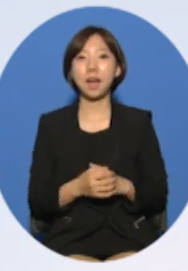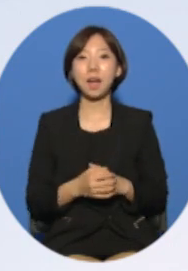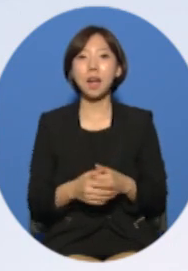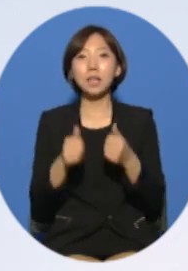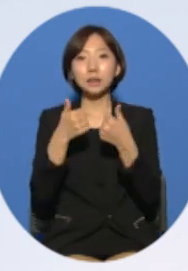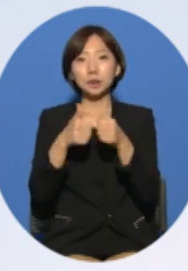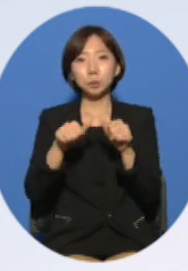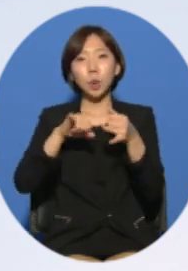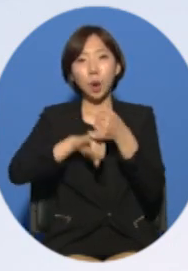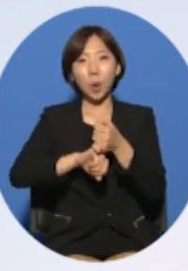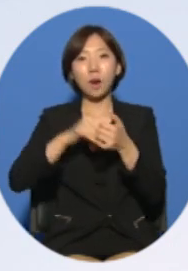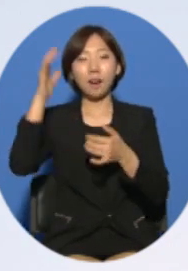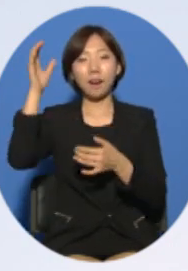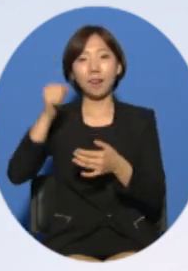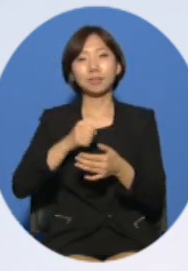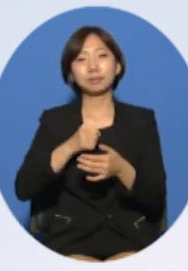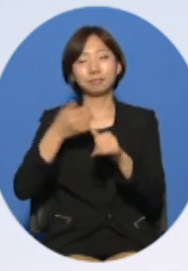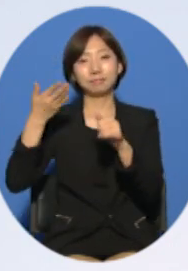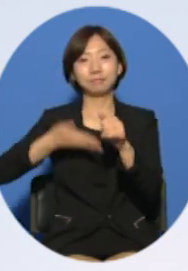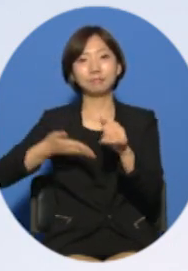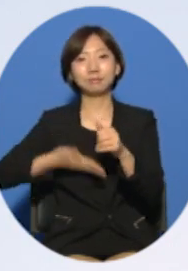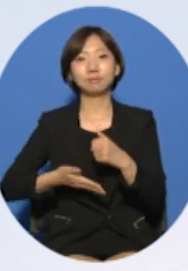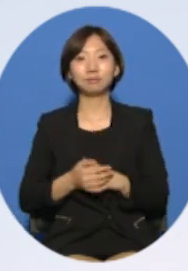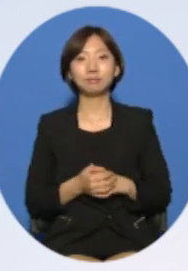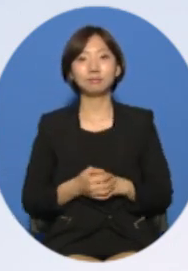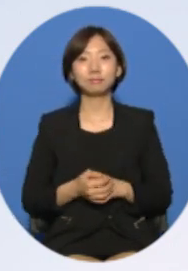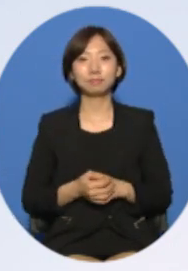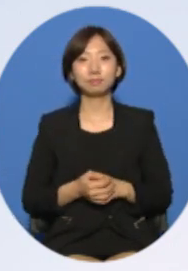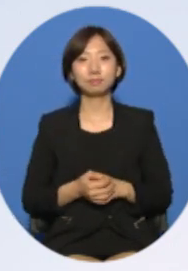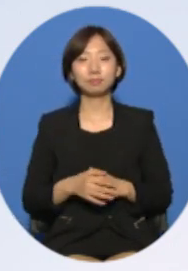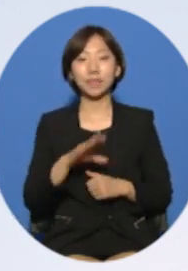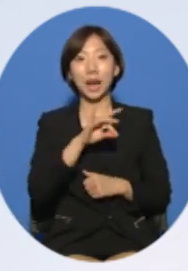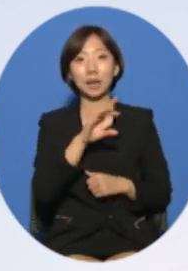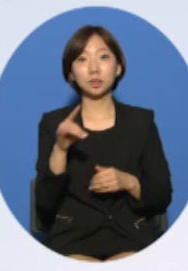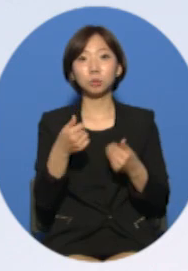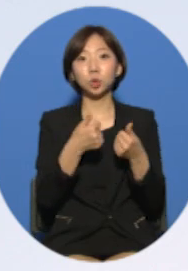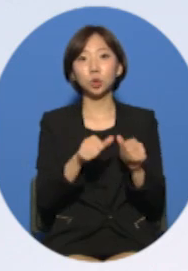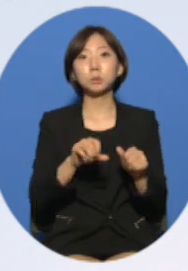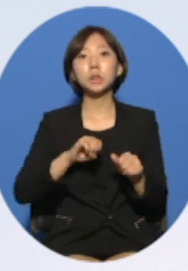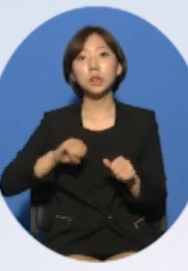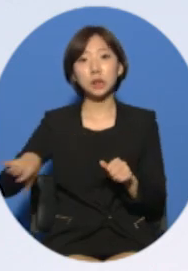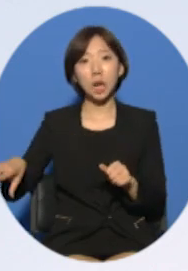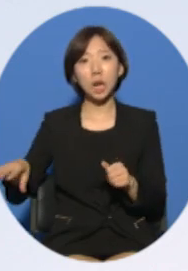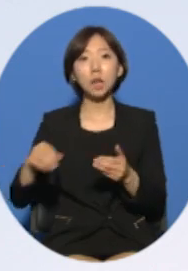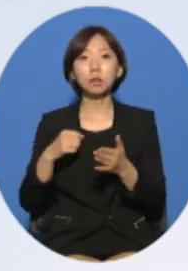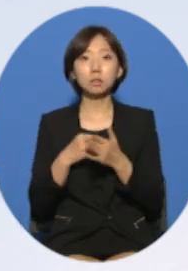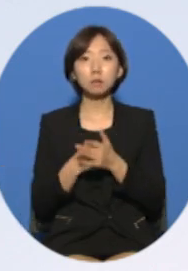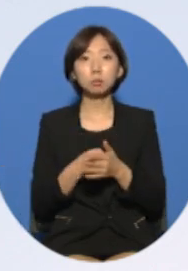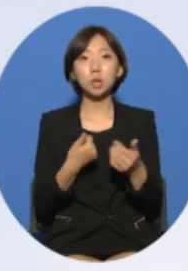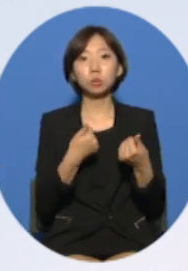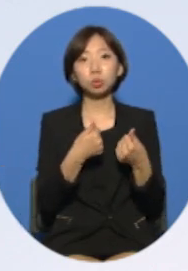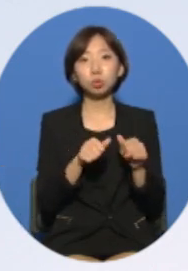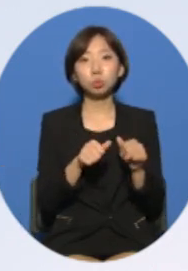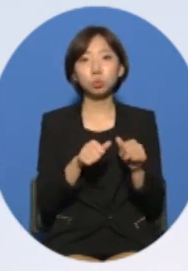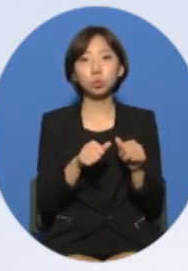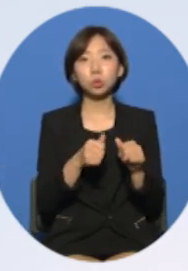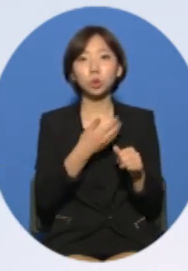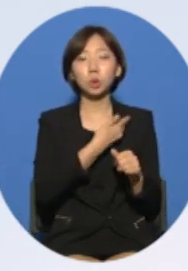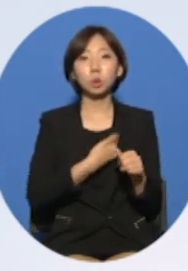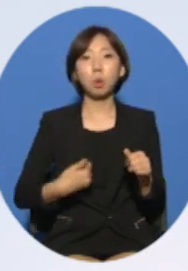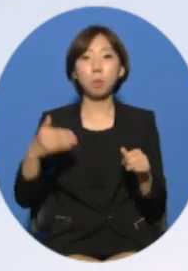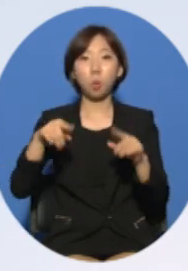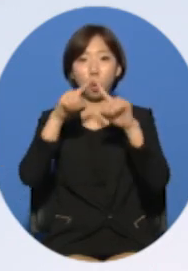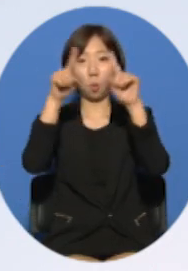잊지 마셔야 되는 거죠. 그렇습니다. 예. 네. 간혹 가다가 이제 주민등록증을 잊어먹었다고 네. 주민등록표를 이렇게 동사무소에서